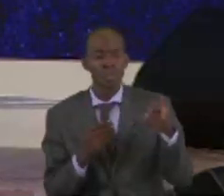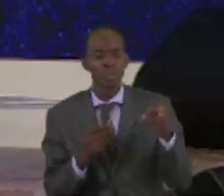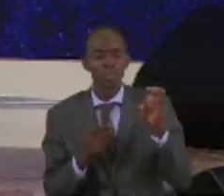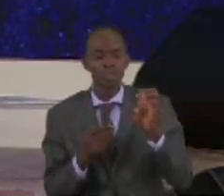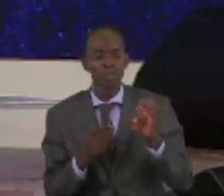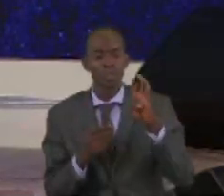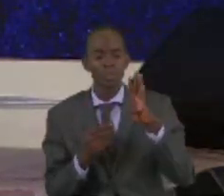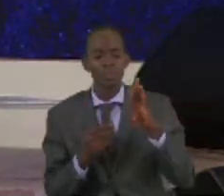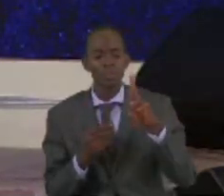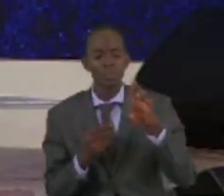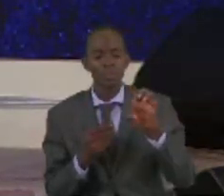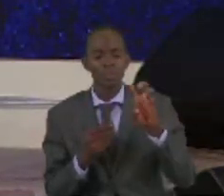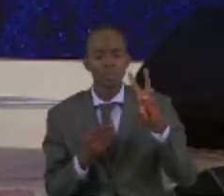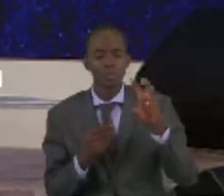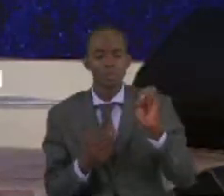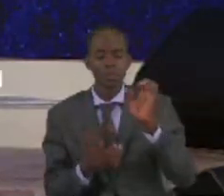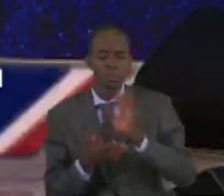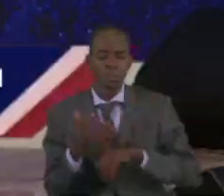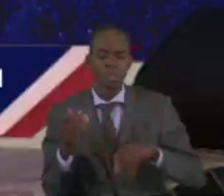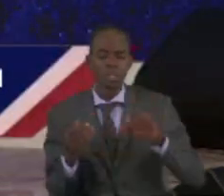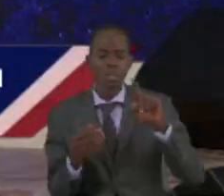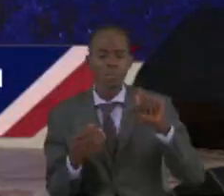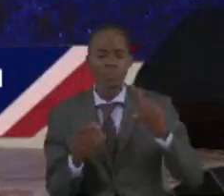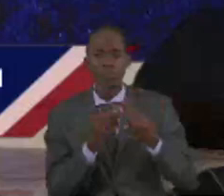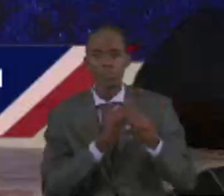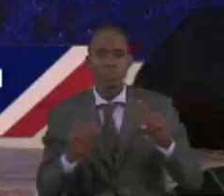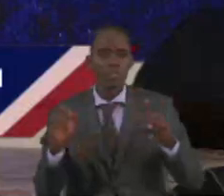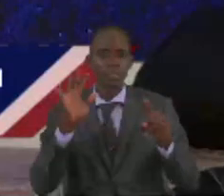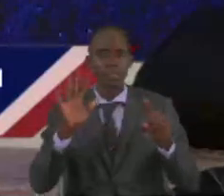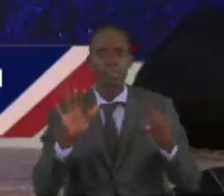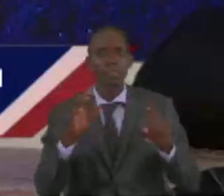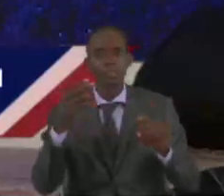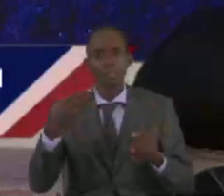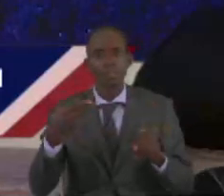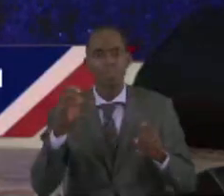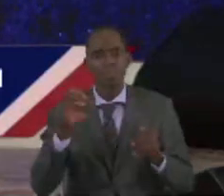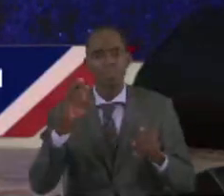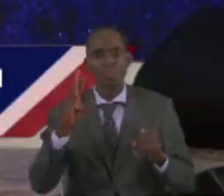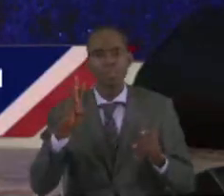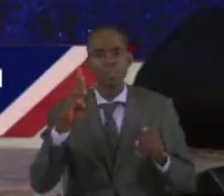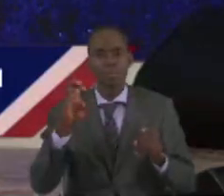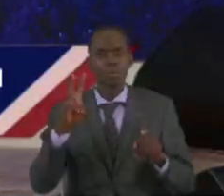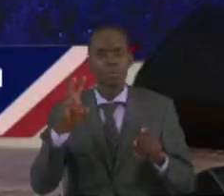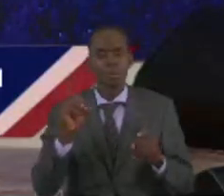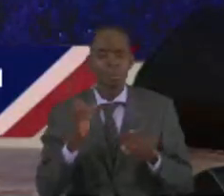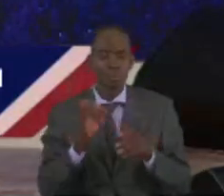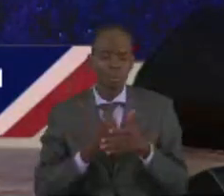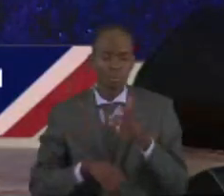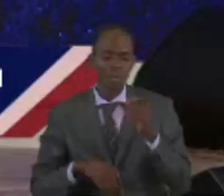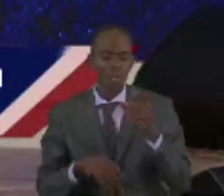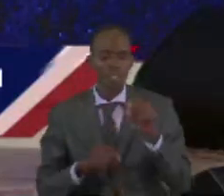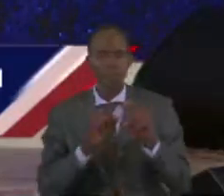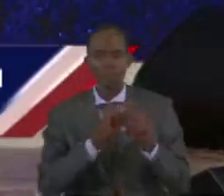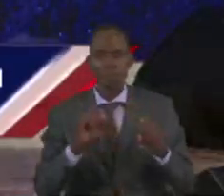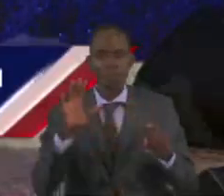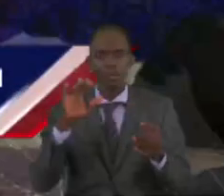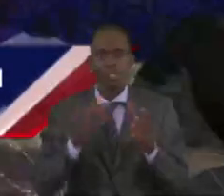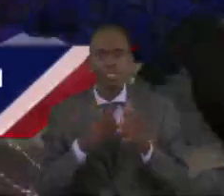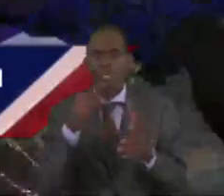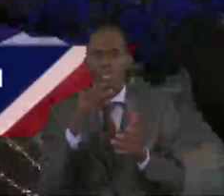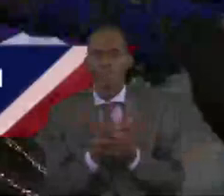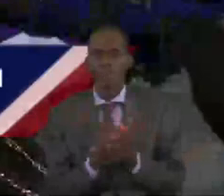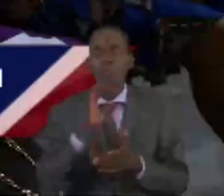11, verset 5, Hébreux chapitre 11, verset 5. C'est